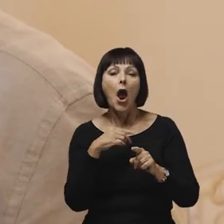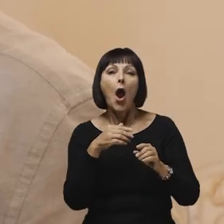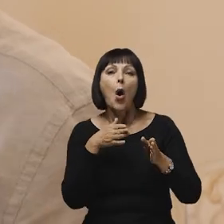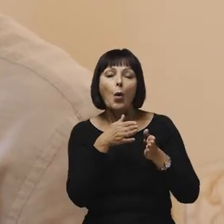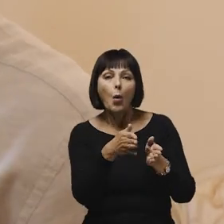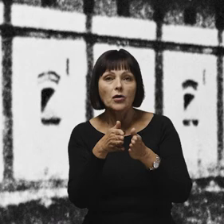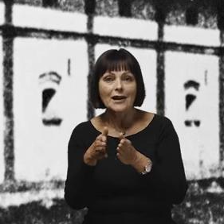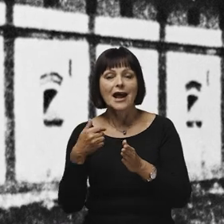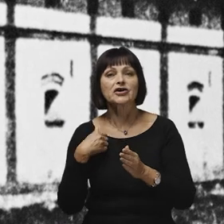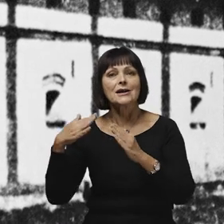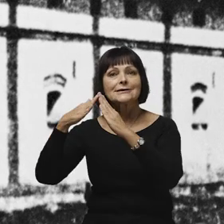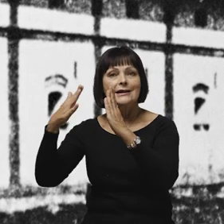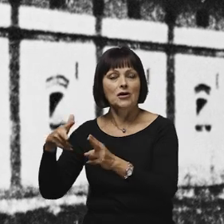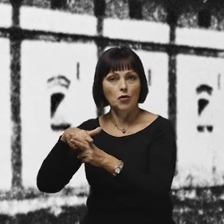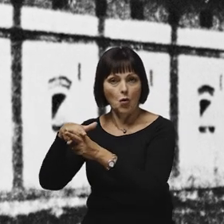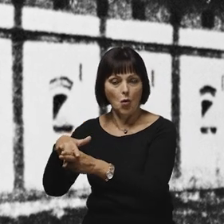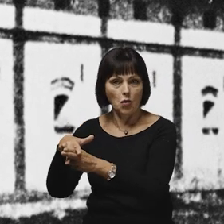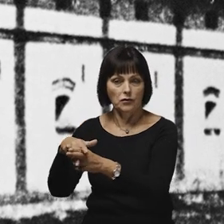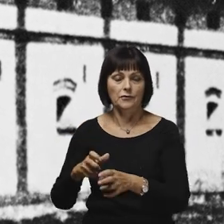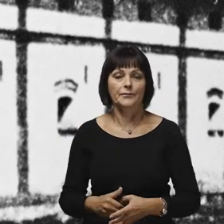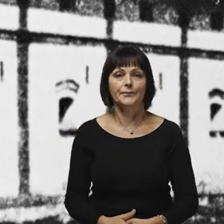i stajnię cugową.